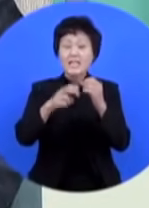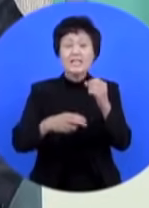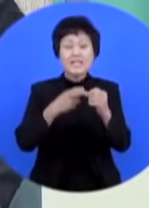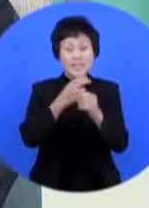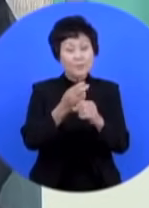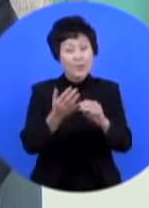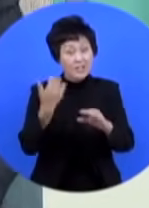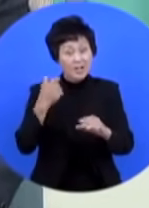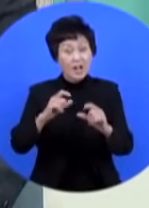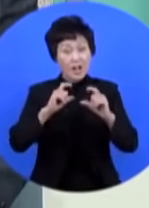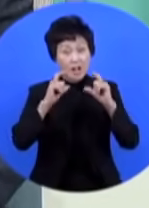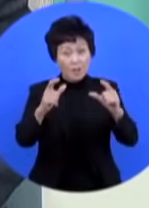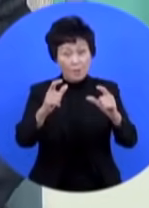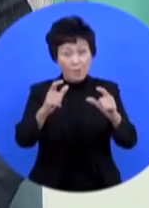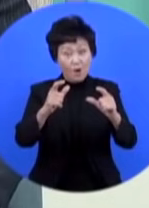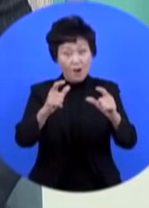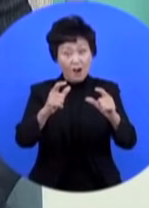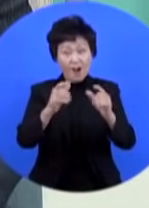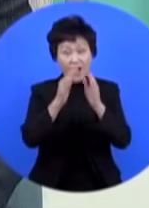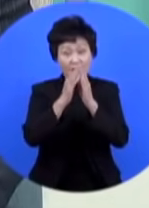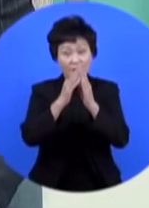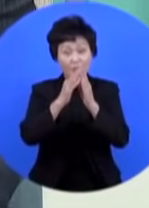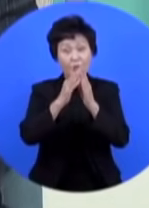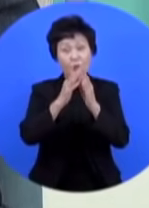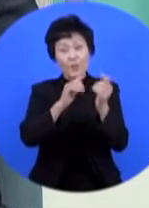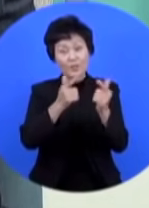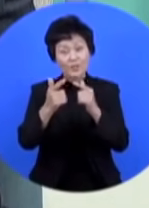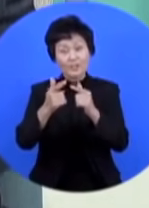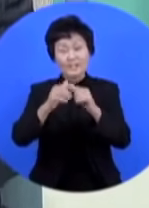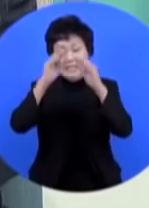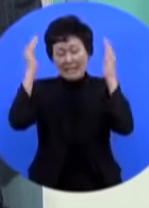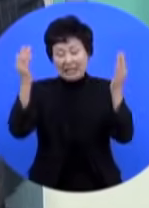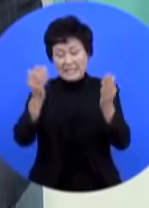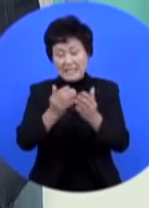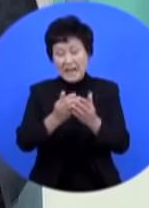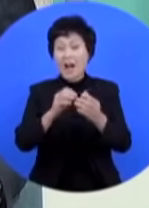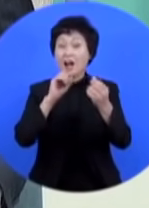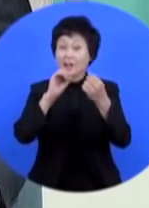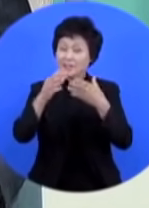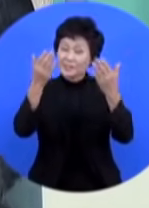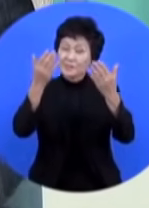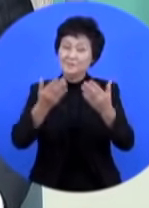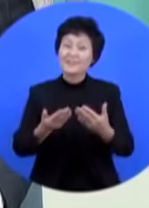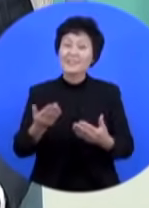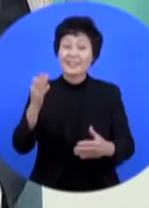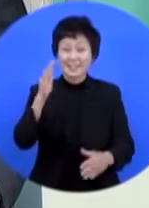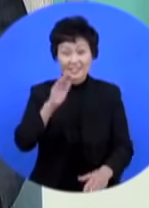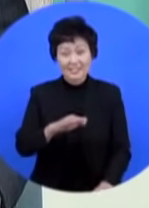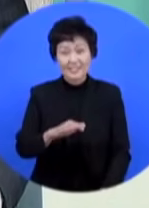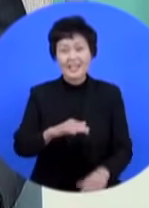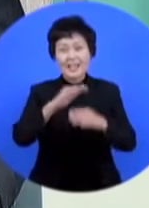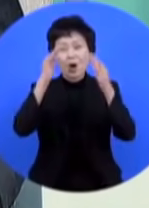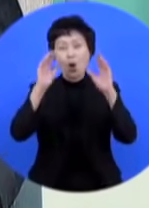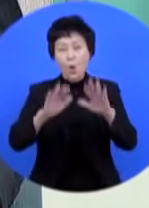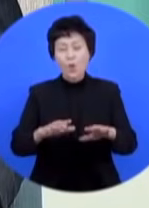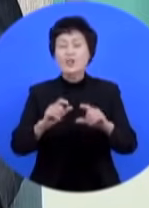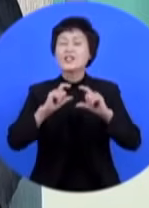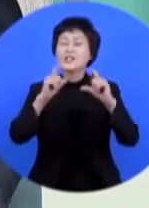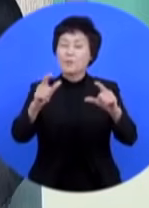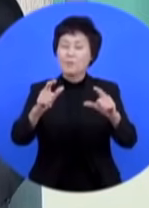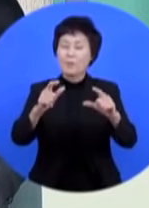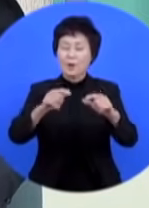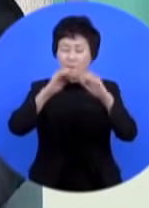이루어졌잖아요. 네. 세 가지가 오늘도 내가 매일 기쁘게를 통해서 선포하신 게 다 이루어지리라 믿습니다. 네,